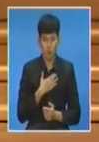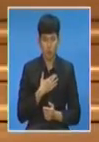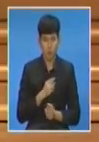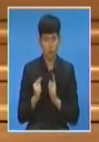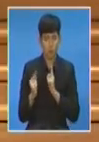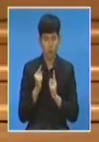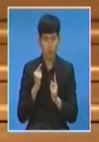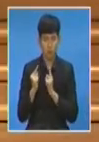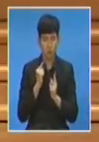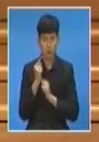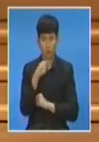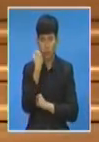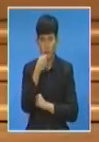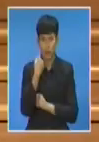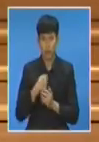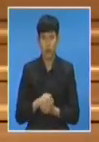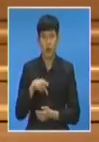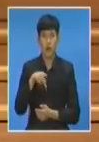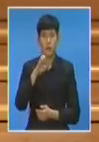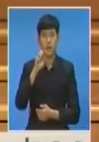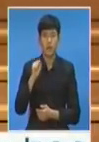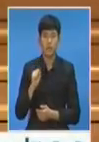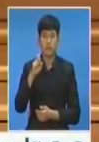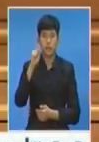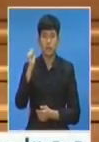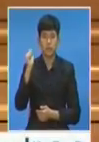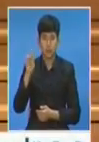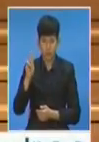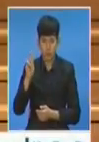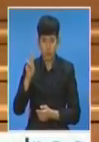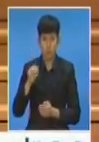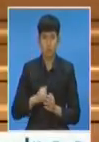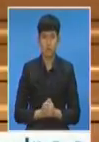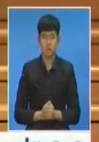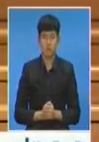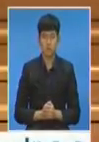กับพี่พิสิทธิ์เปาอินครับพลตำรวจตรีพิสิทธิ์เปาอิน